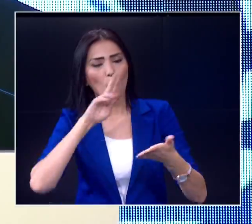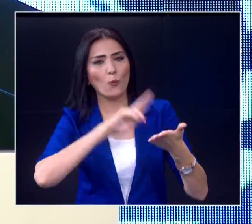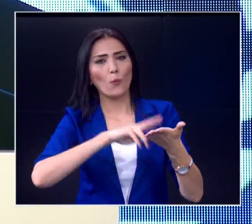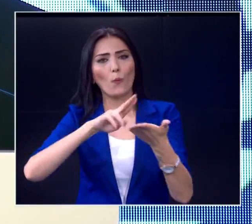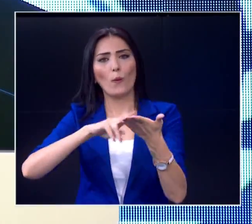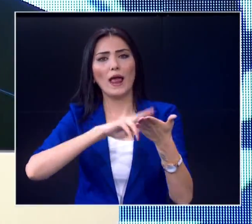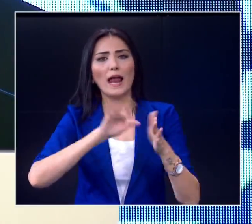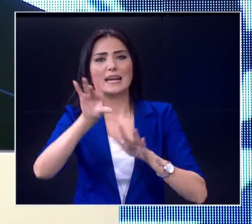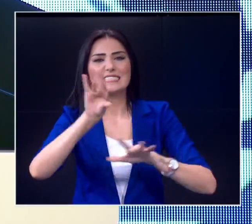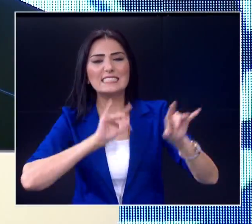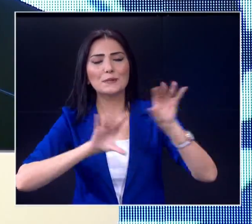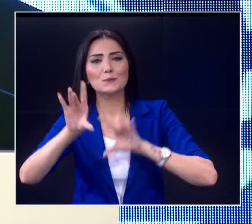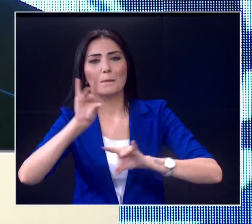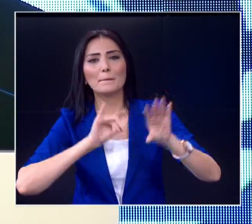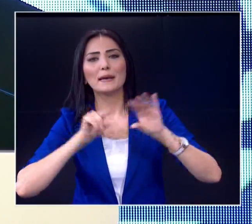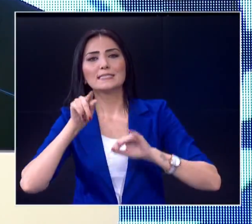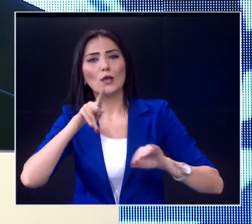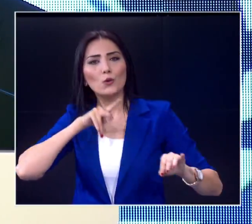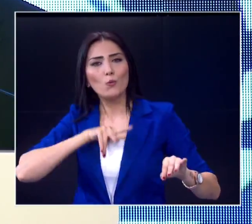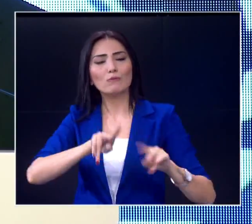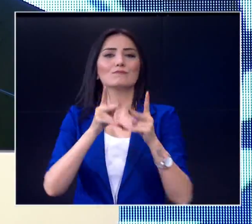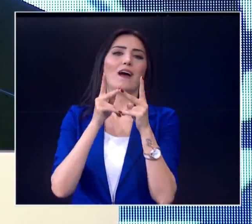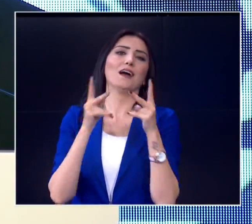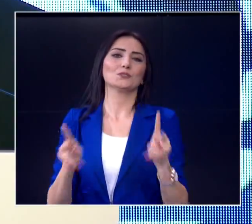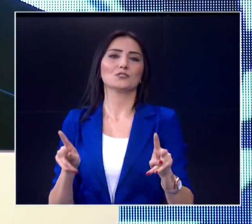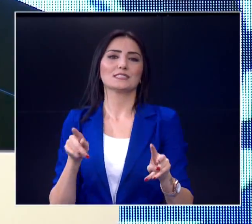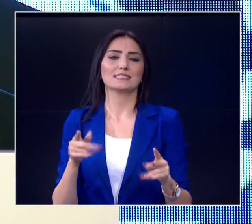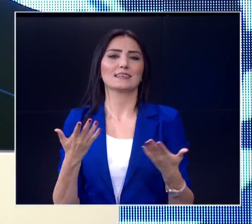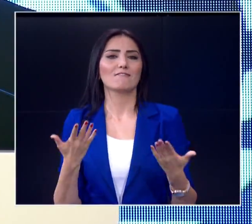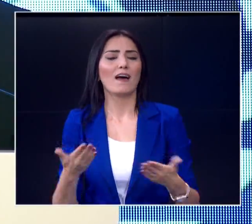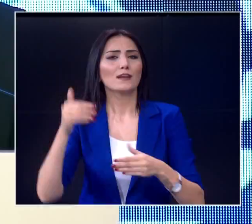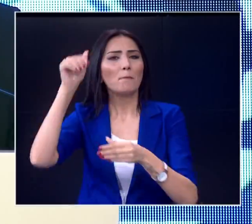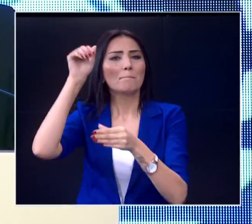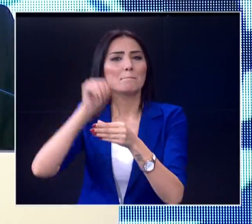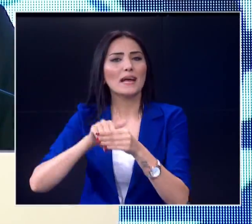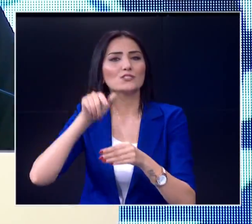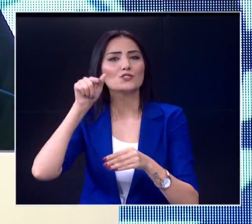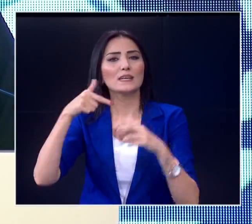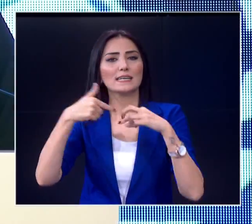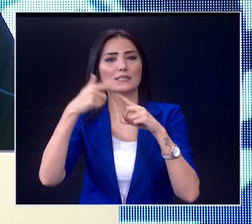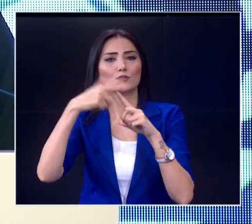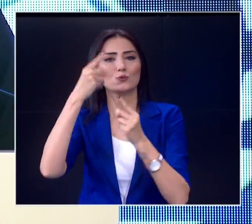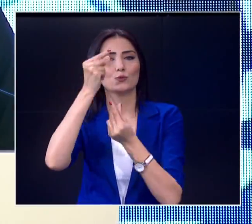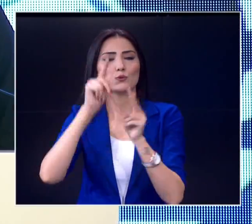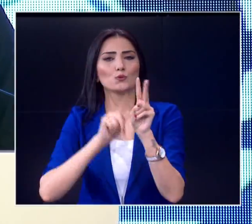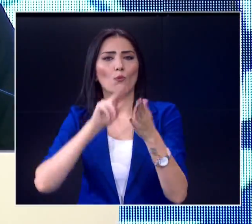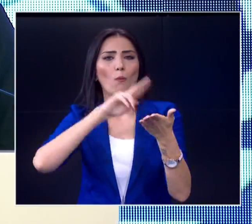üyelerini seçmesinin yolunu açtık. Artık meclis RTÜK üyelerini